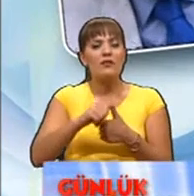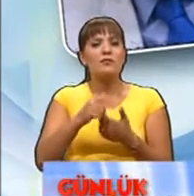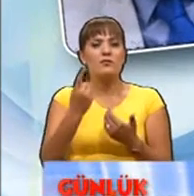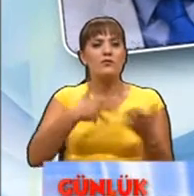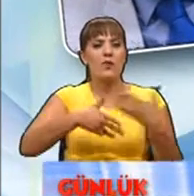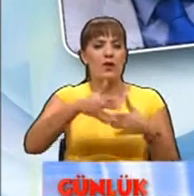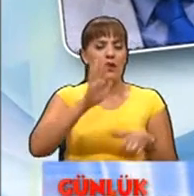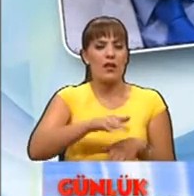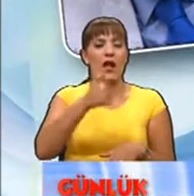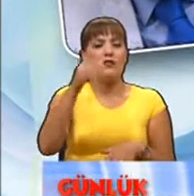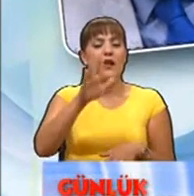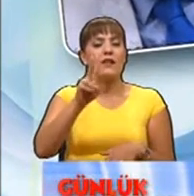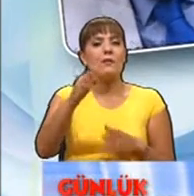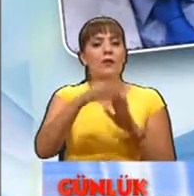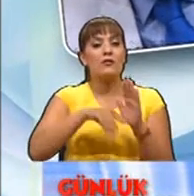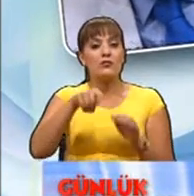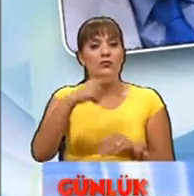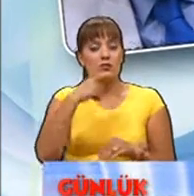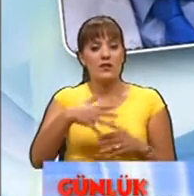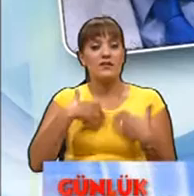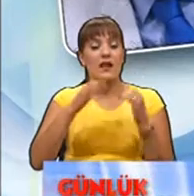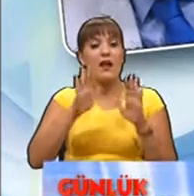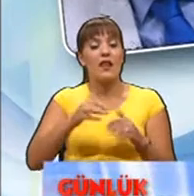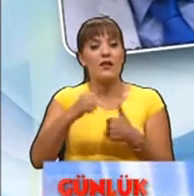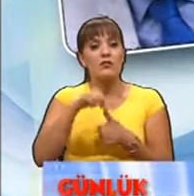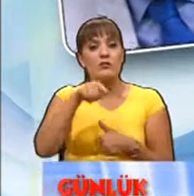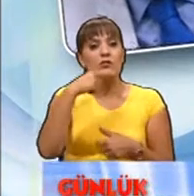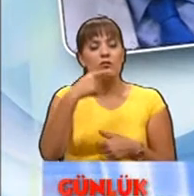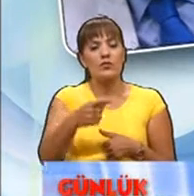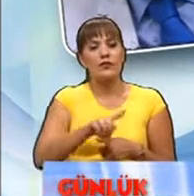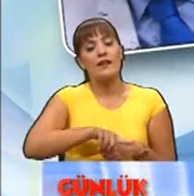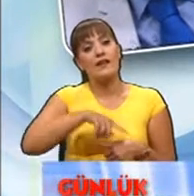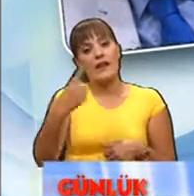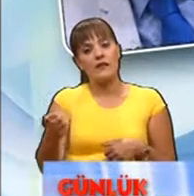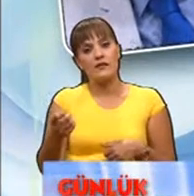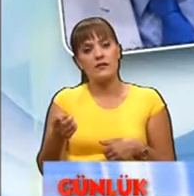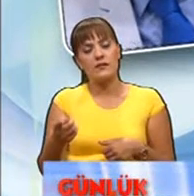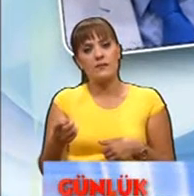İşte 652. madde şöyle diyor. Sağ kalan eş şunu diyor. Diğer